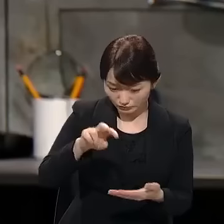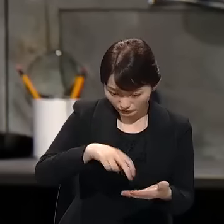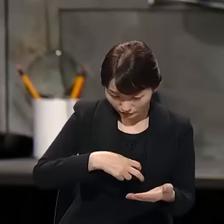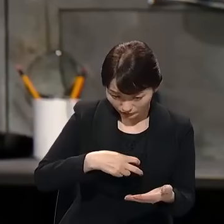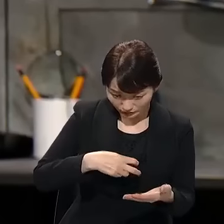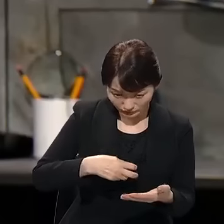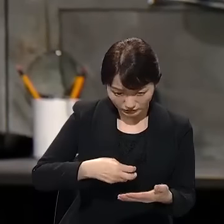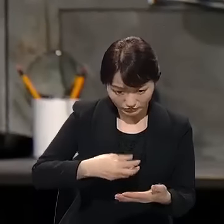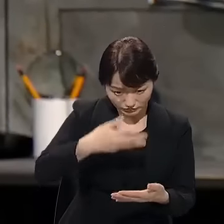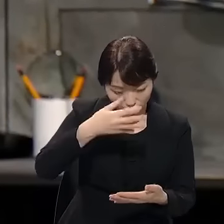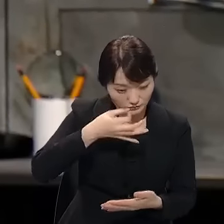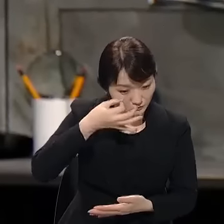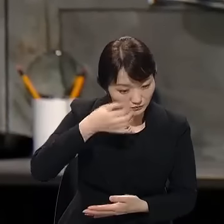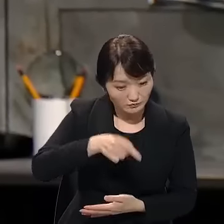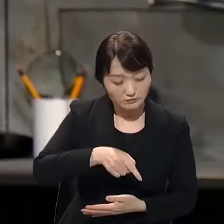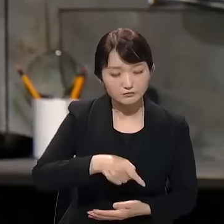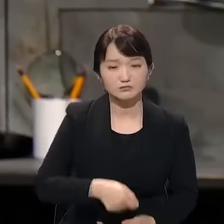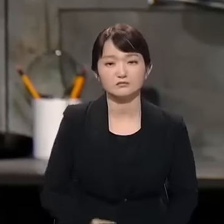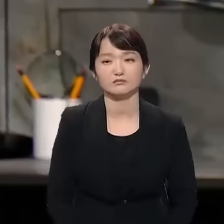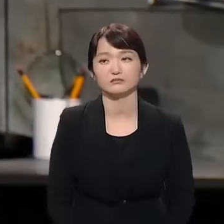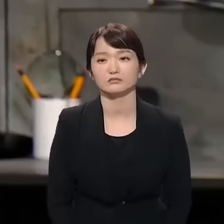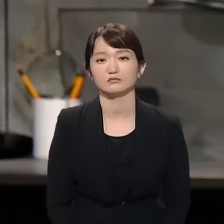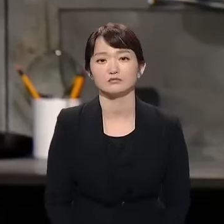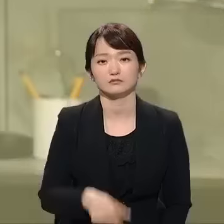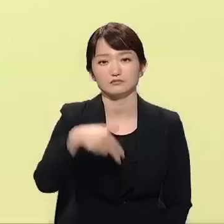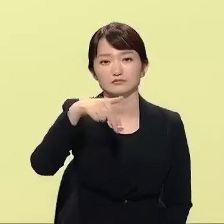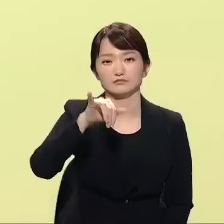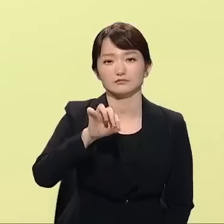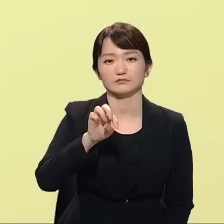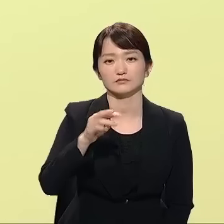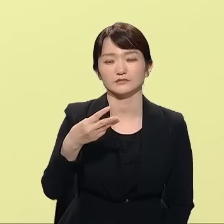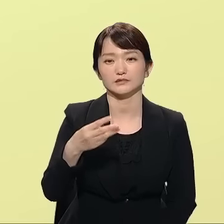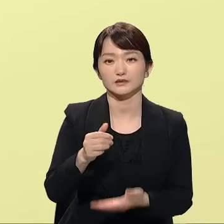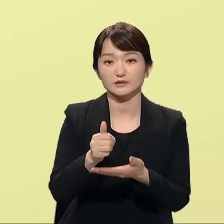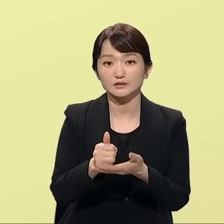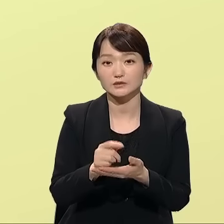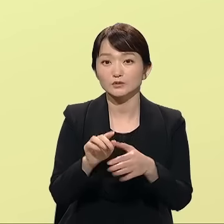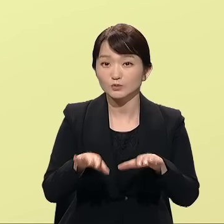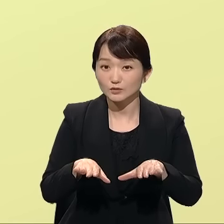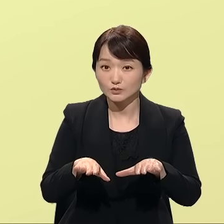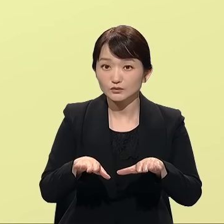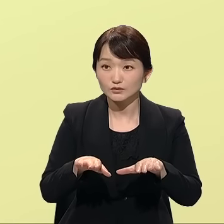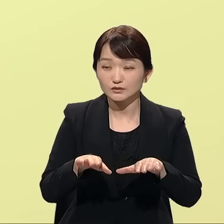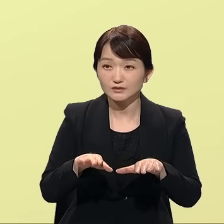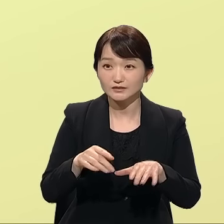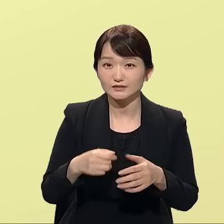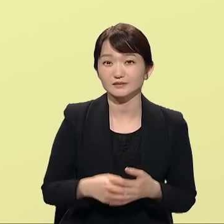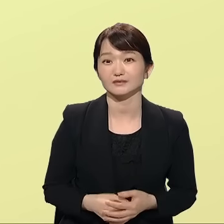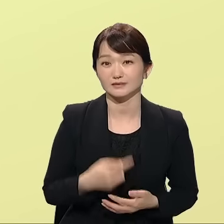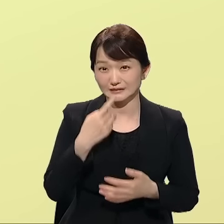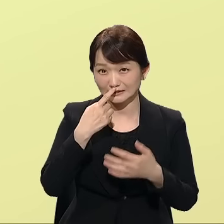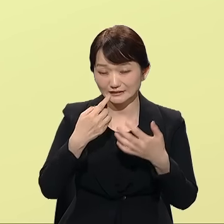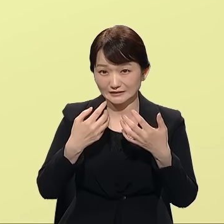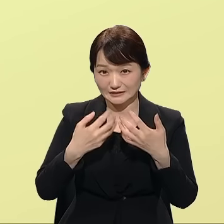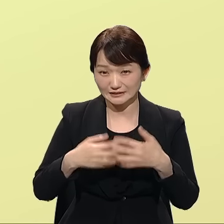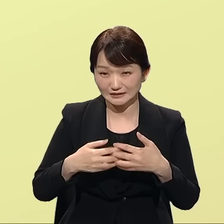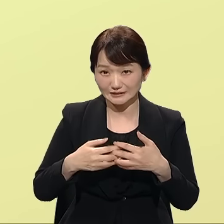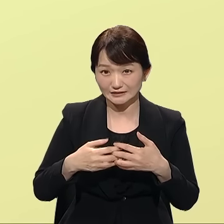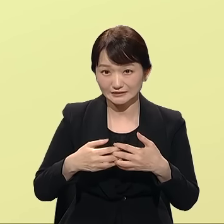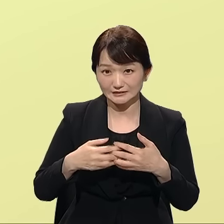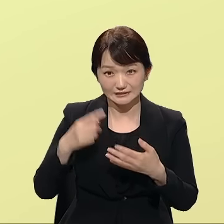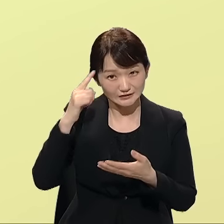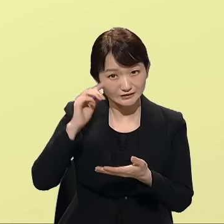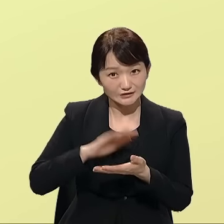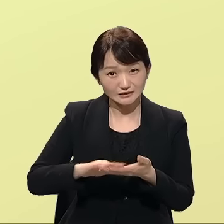보입니다 띠리링 도착한 문자 지님 오늘도 아아 아아 이러면서 하트